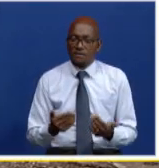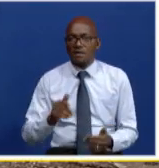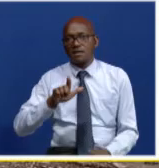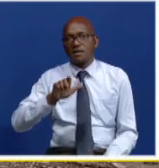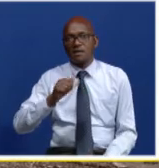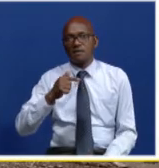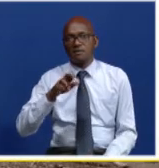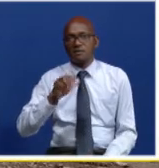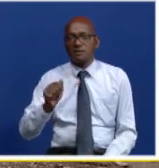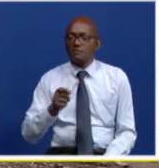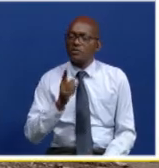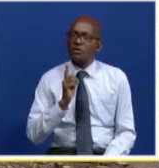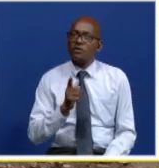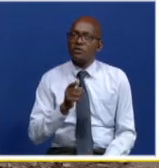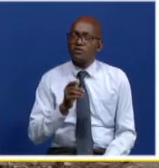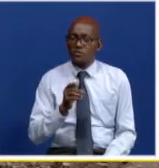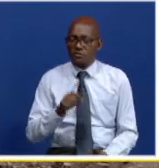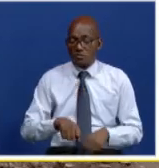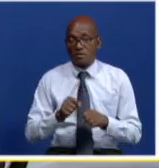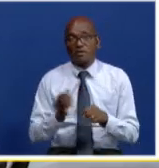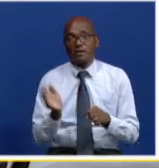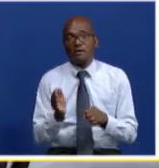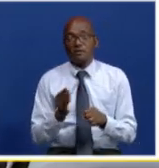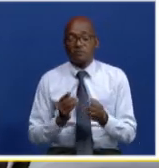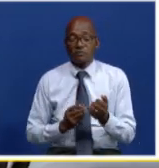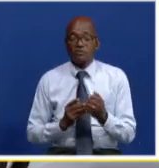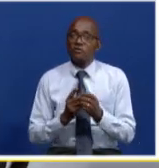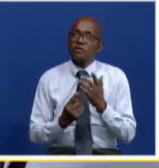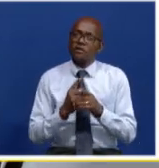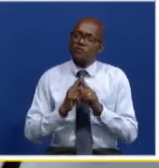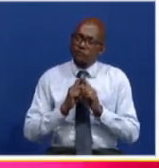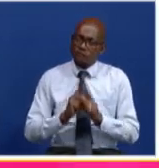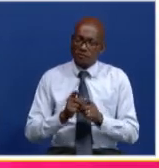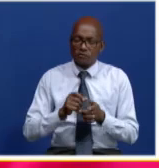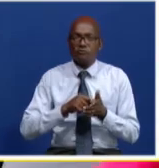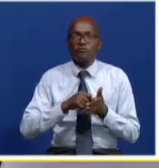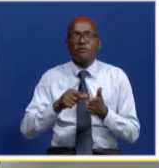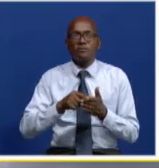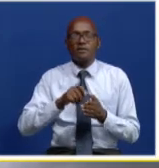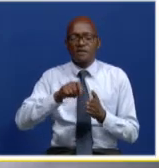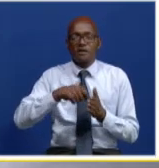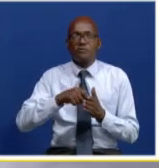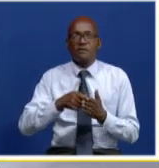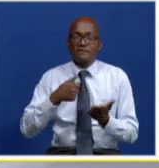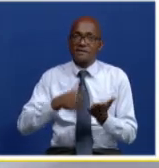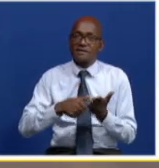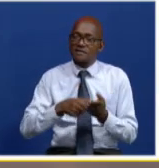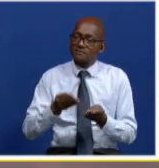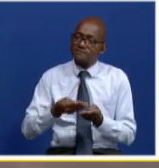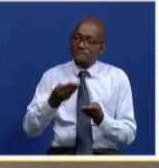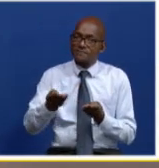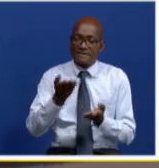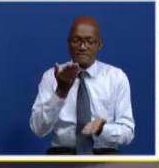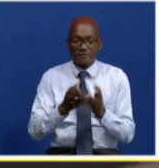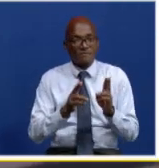wame wami wa dalala kuto nauli king na muong uli amba unti umali wa safari na kutoa titi kwa abia samba na kua